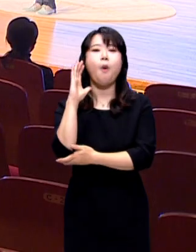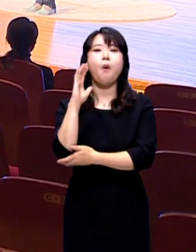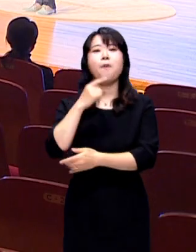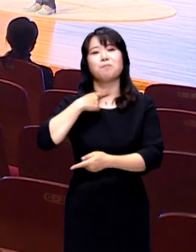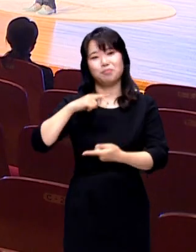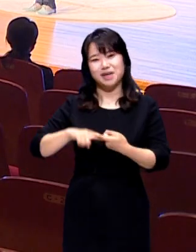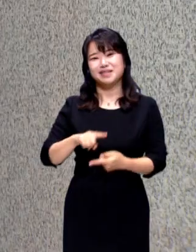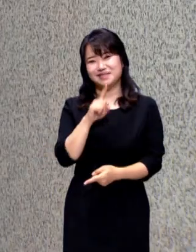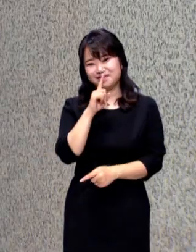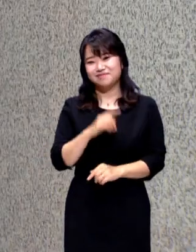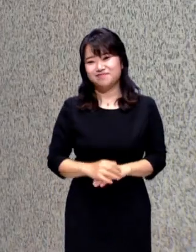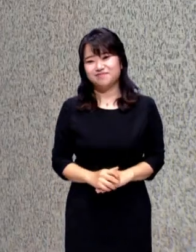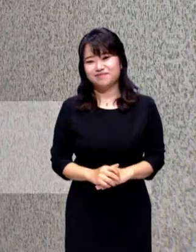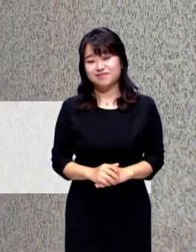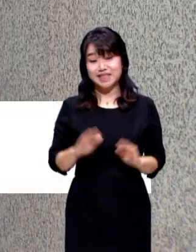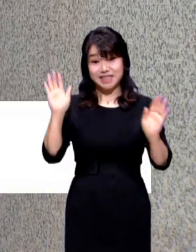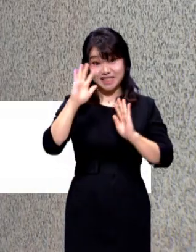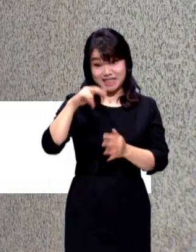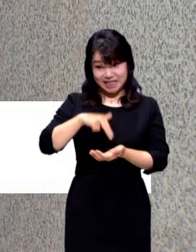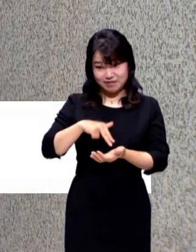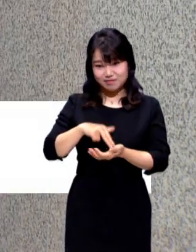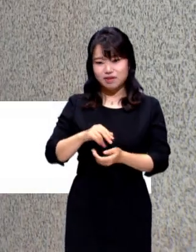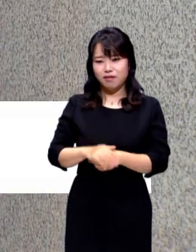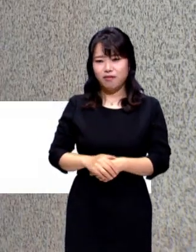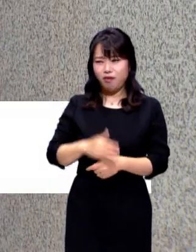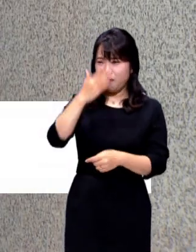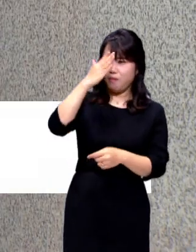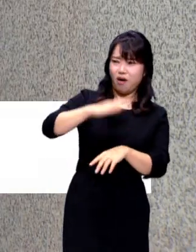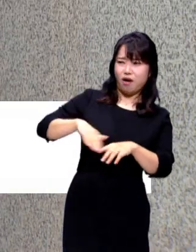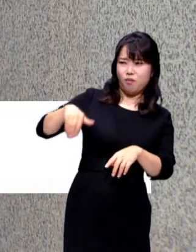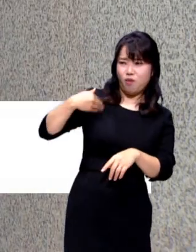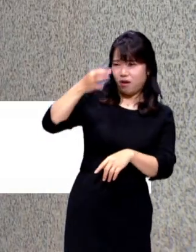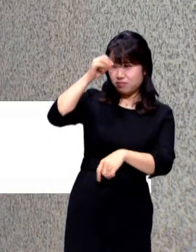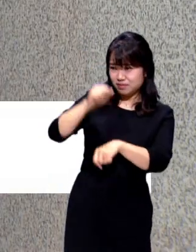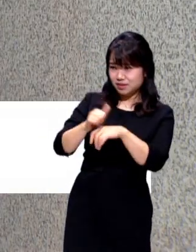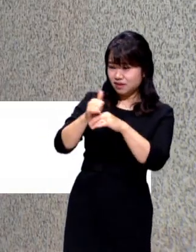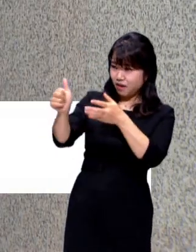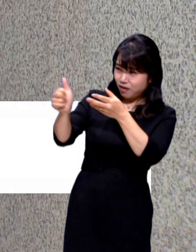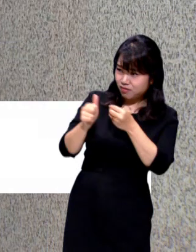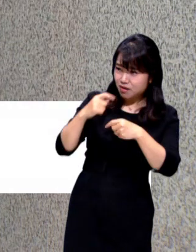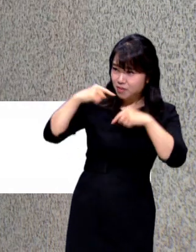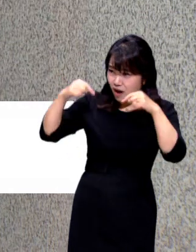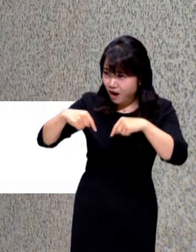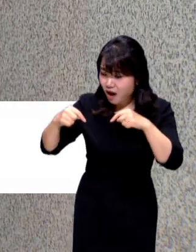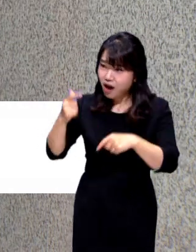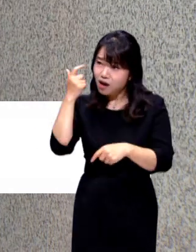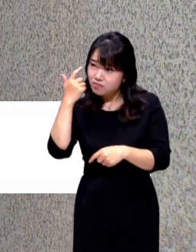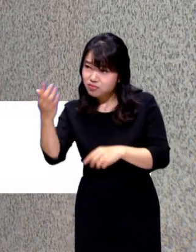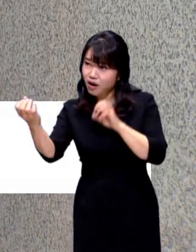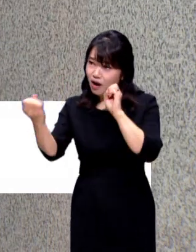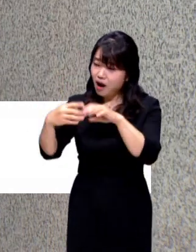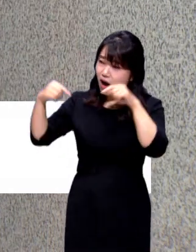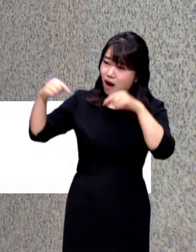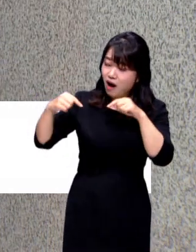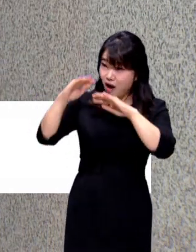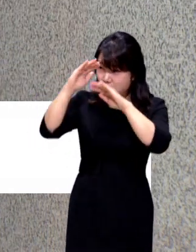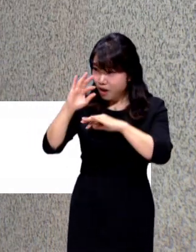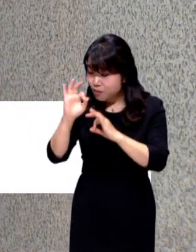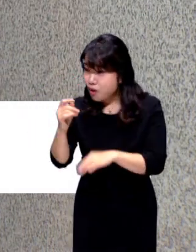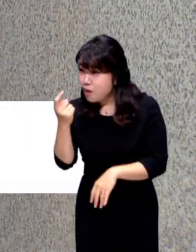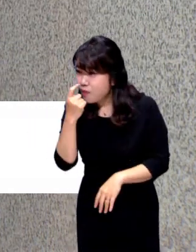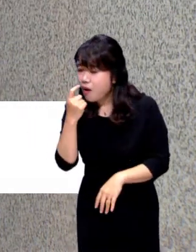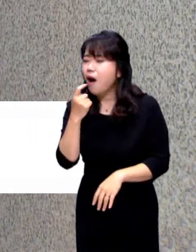높습니다. 학생 입장에서는 몰랐던 거를 전문가분들하고 지령답을 통해서